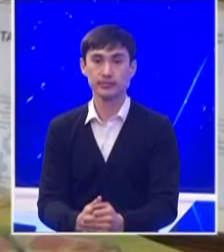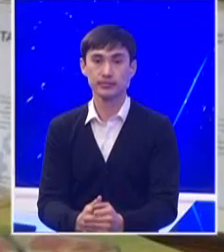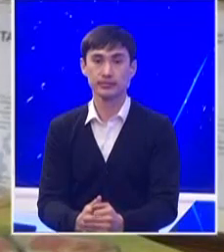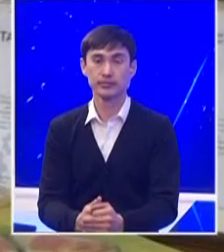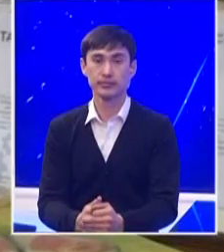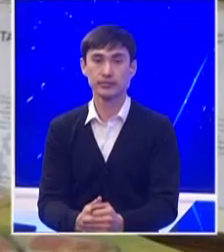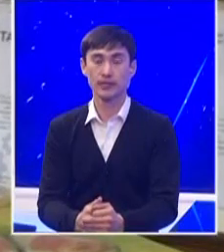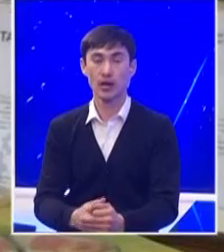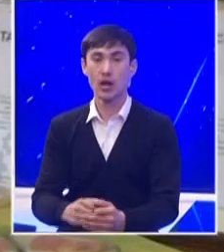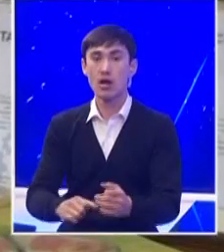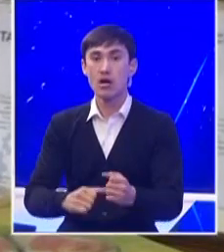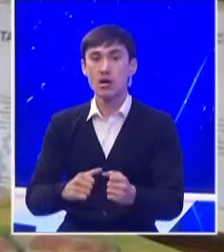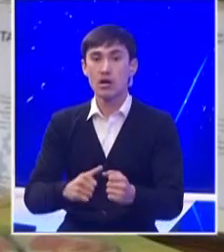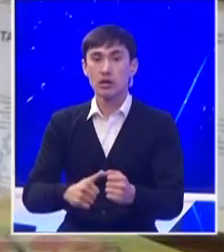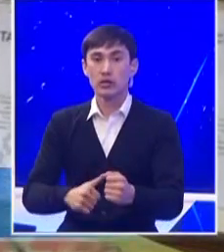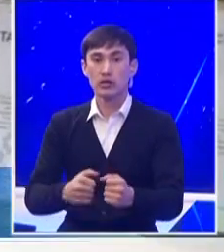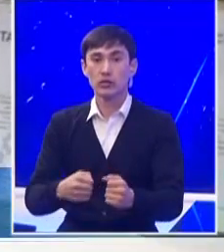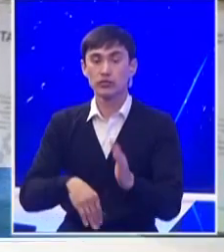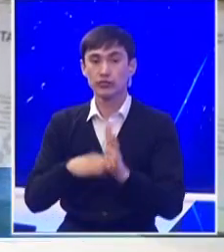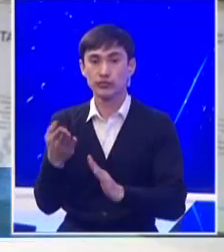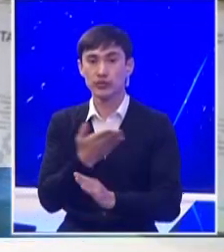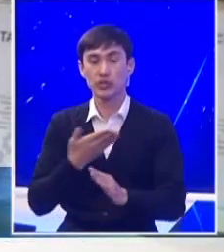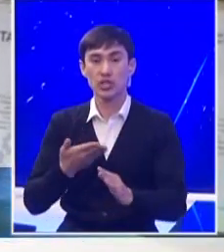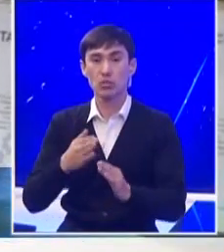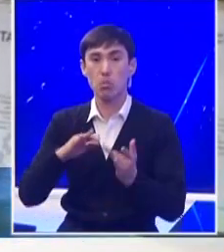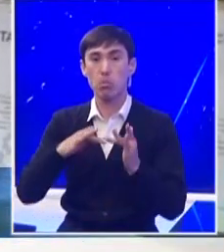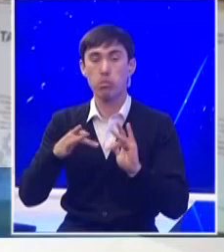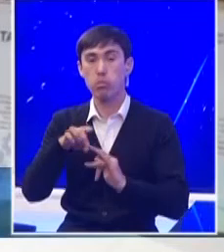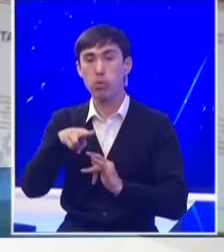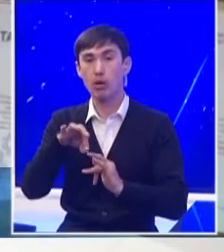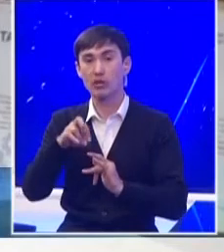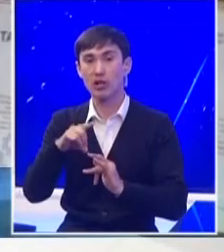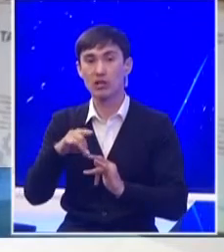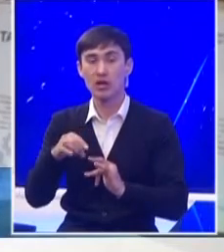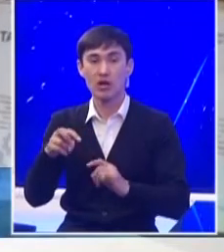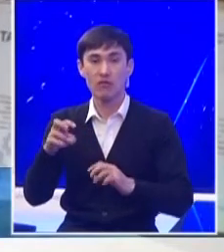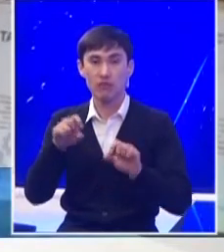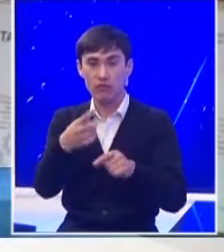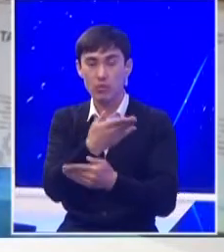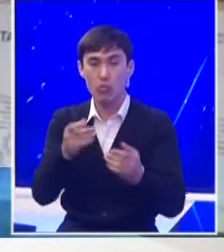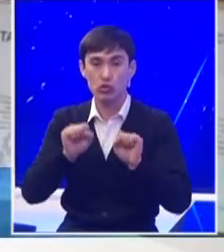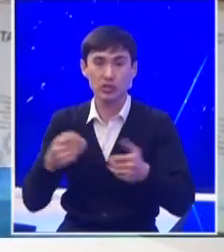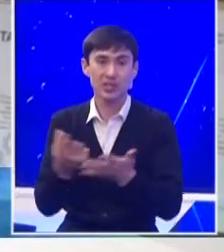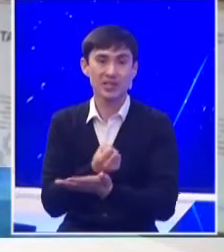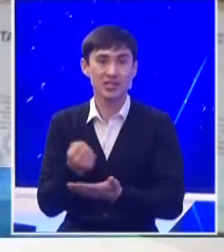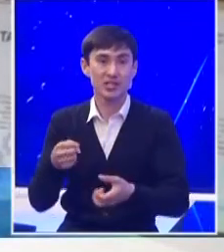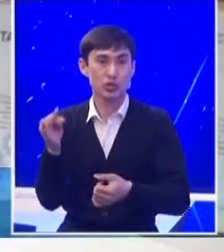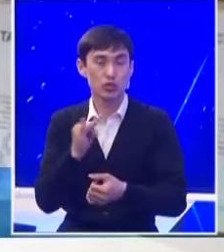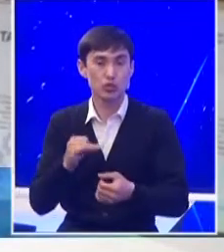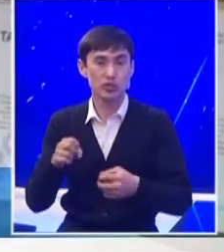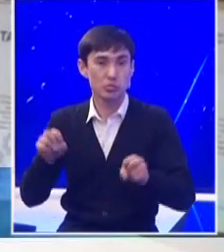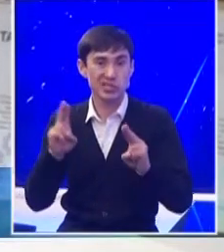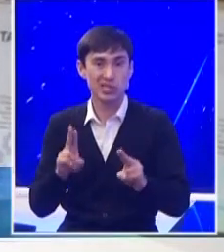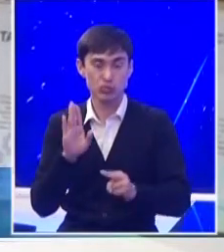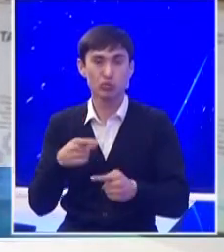Фишки нашего портала. Через наш портал вы можете найти вашу интересующую специальность, да, например, это пусть будет